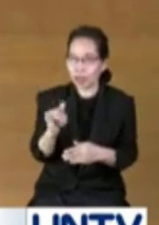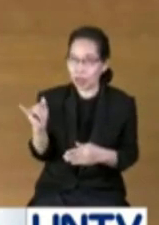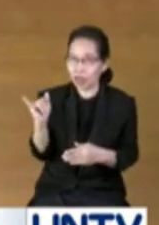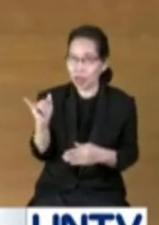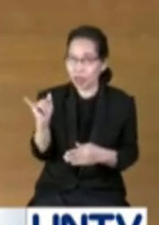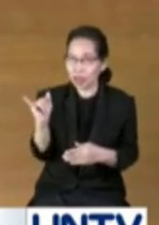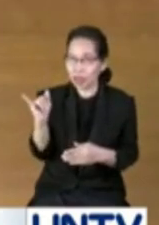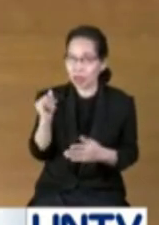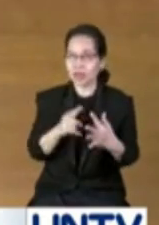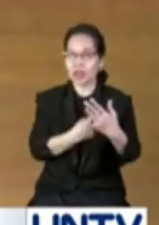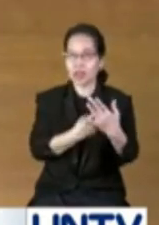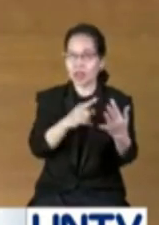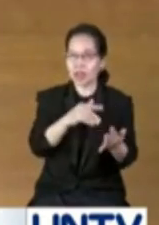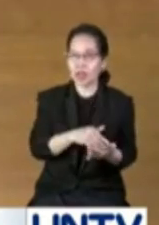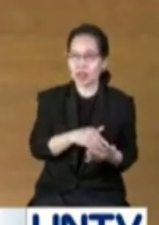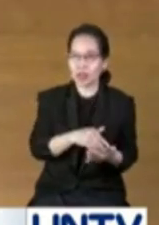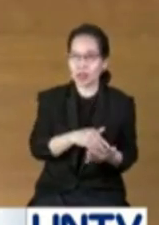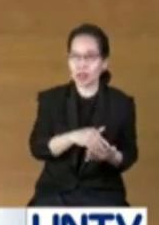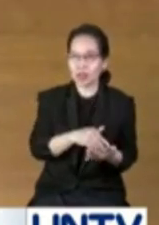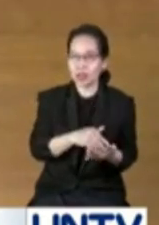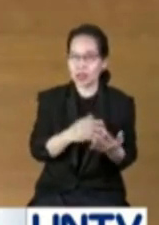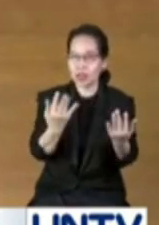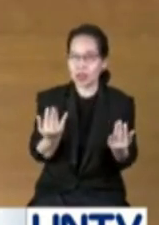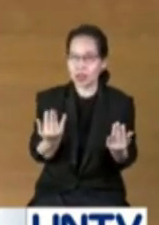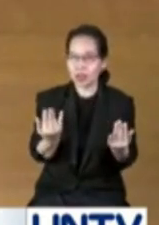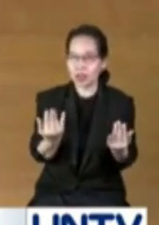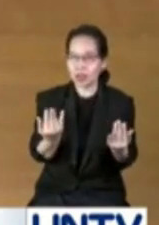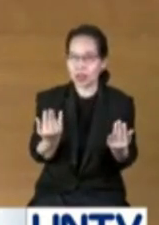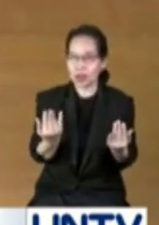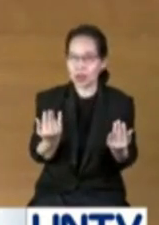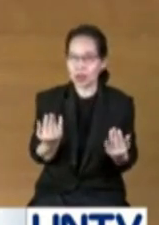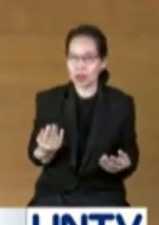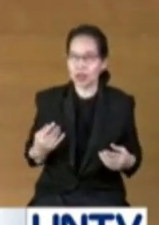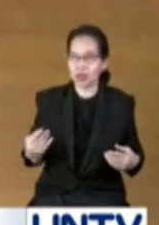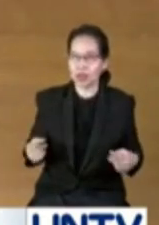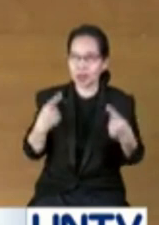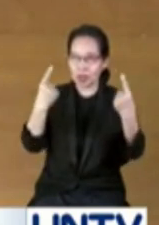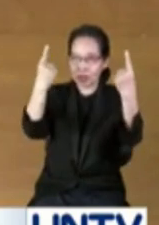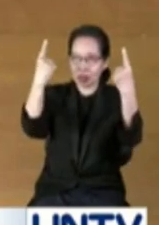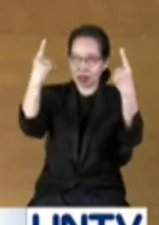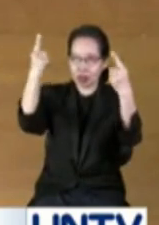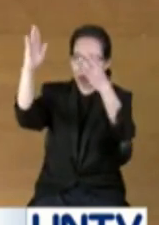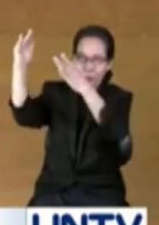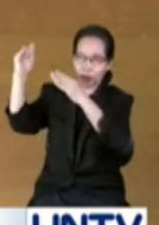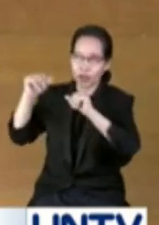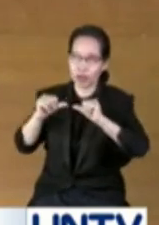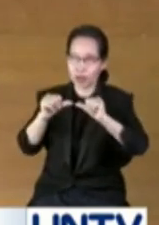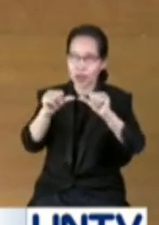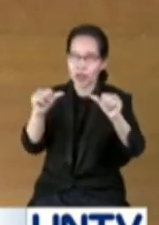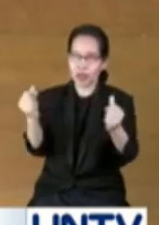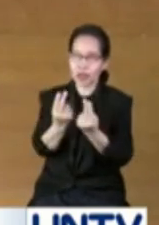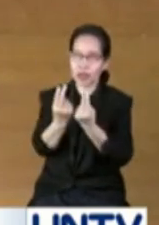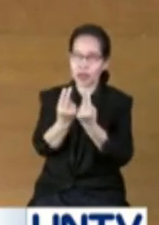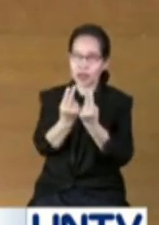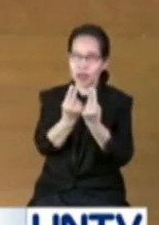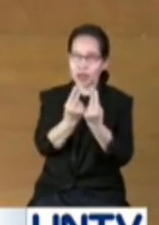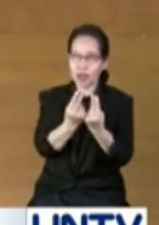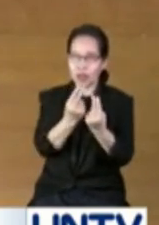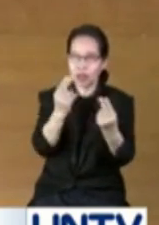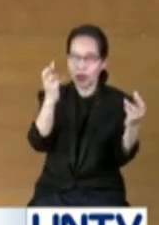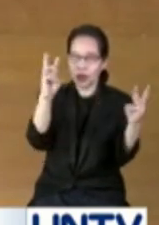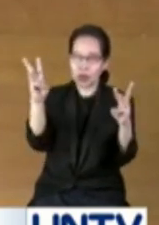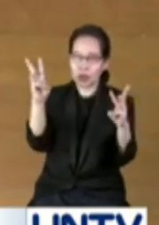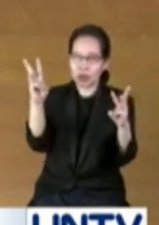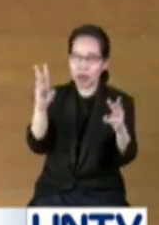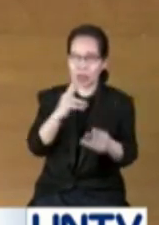muli. Naway mamayani ang pag-asa. Naway magpatuloy ang pagkakaisa, pagmamatyag at